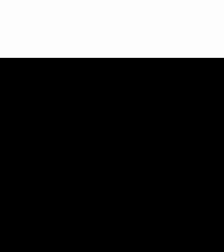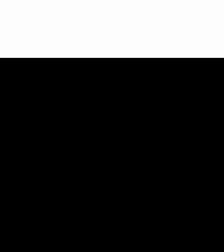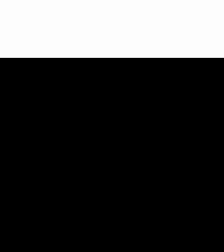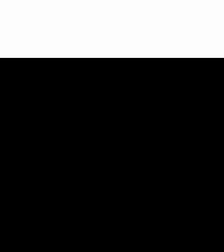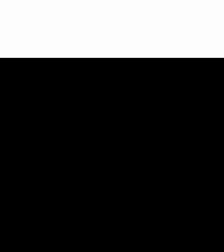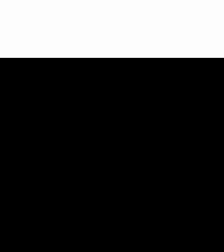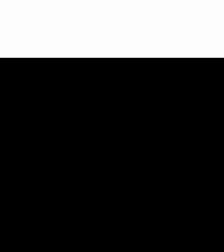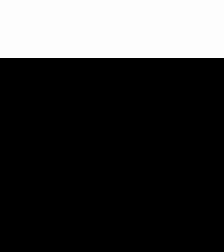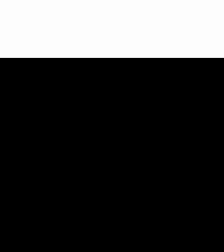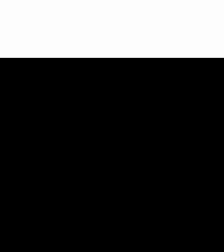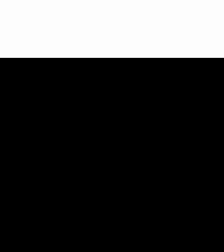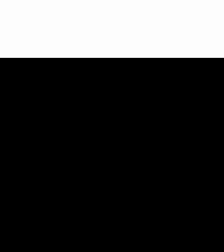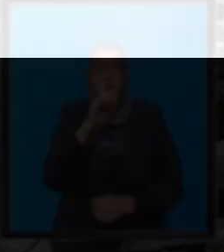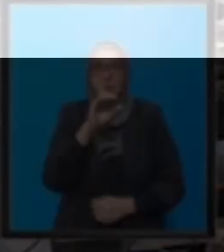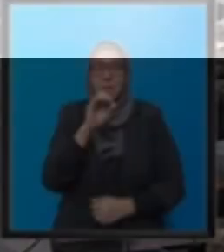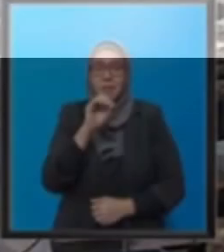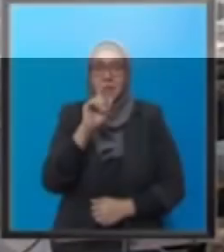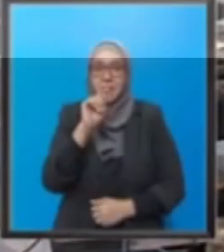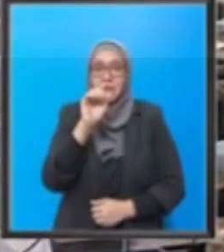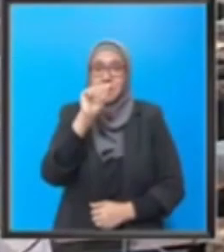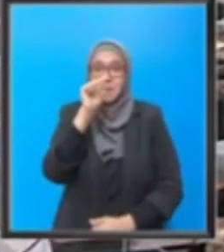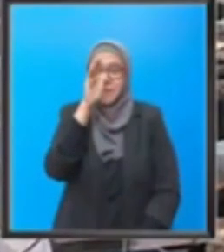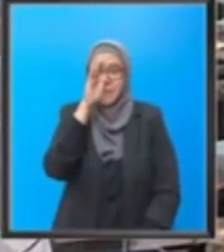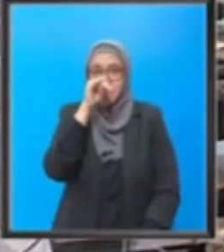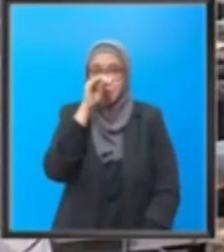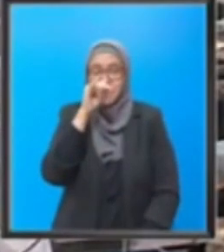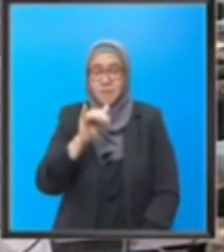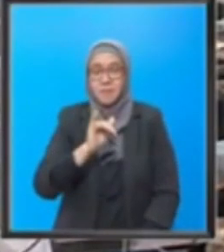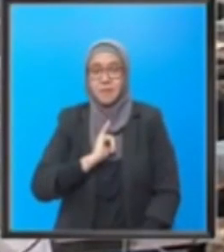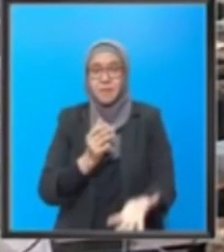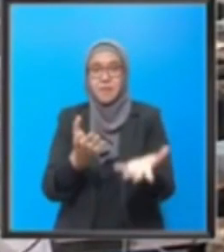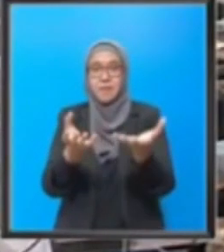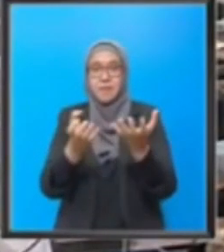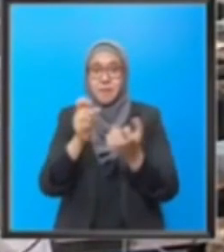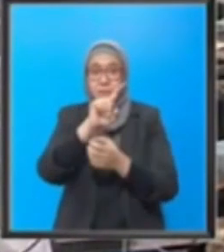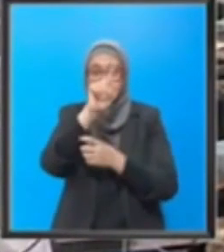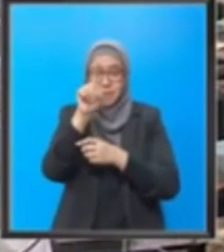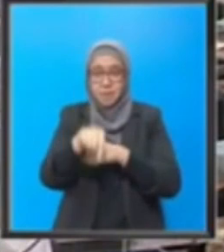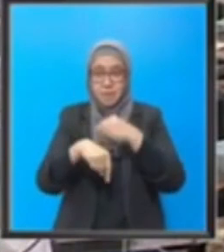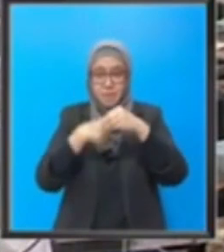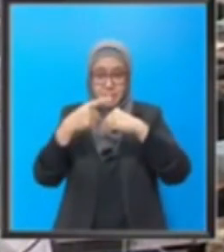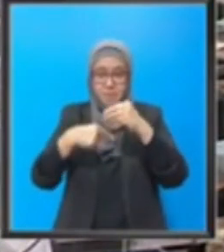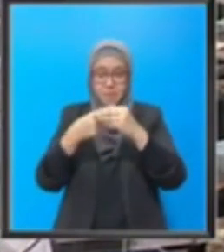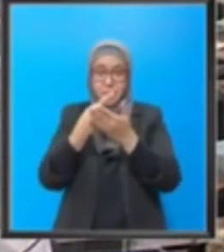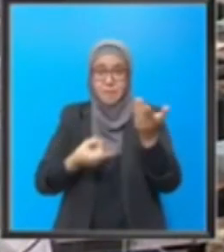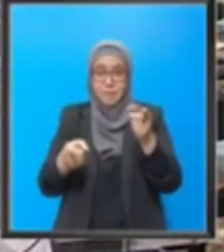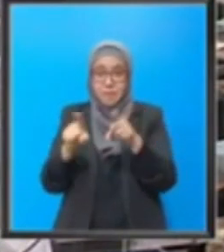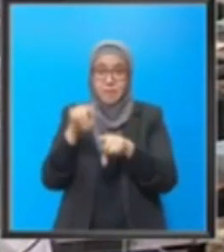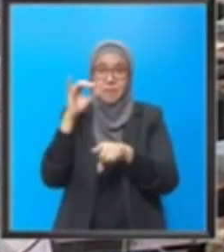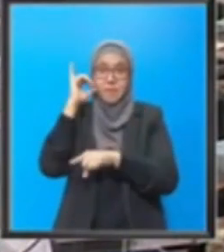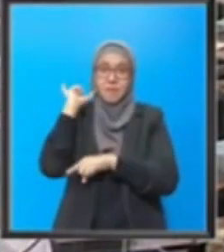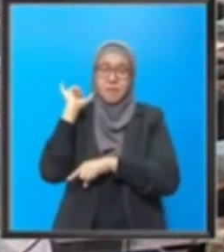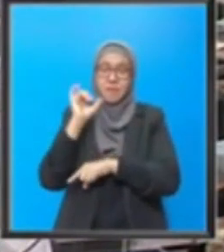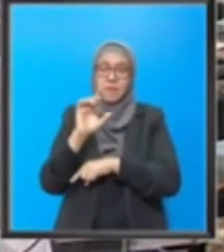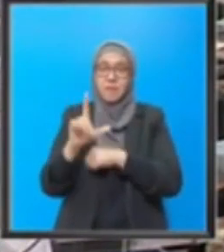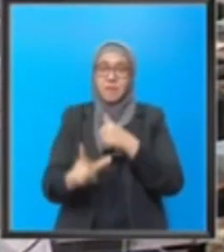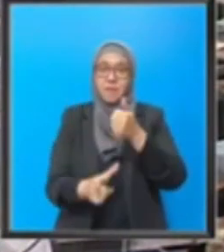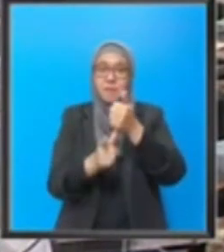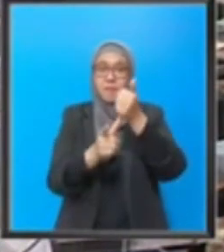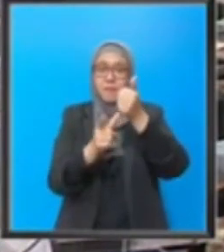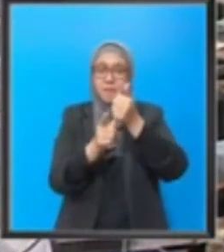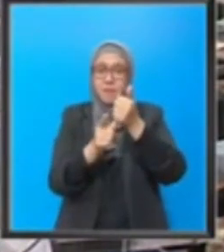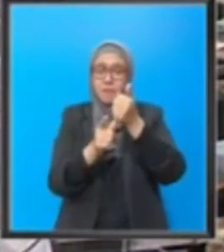Hai ingin Chanyeol kepada pengungsi mengenai dengan semalam insiden semalam Iman erat timbalan menteri